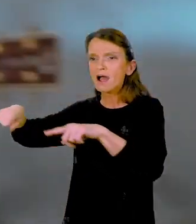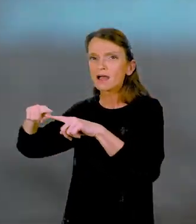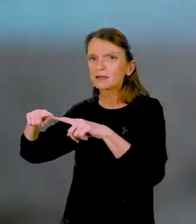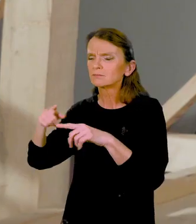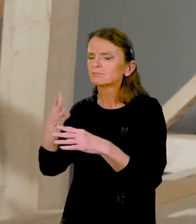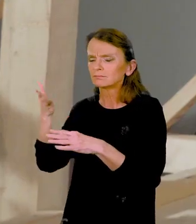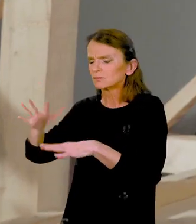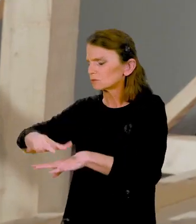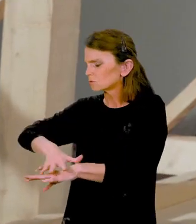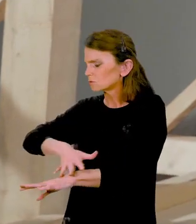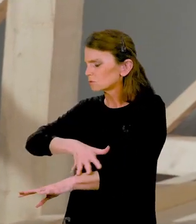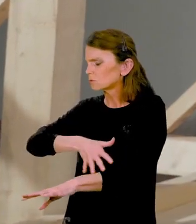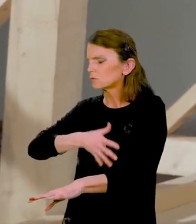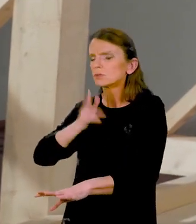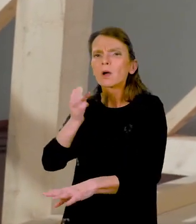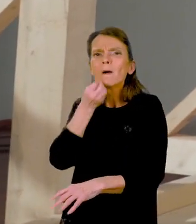začuti spet, kako